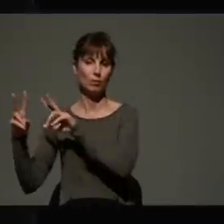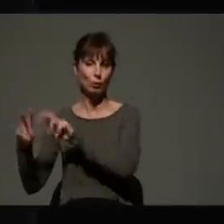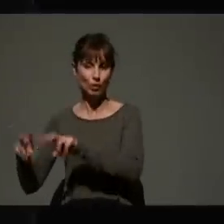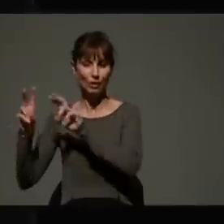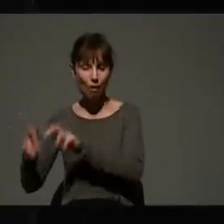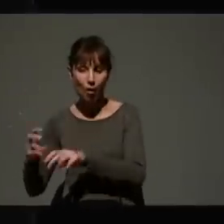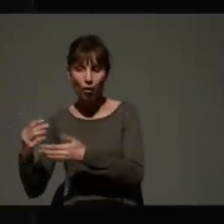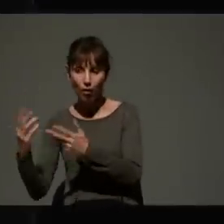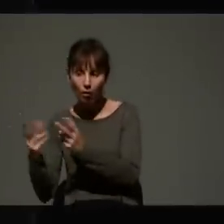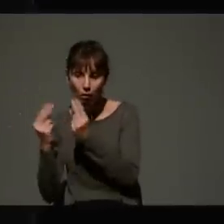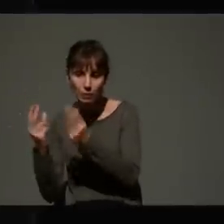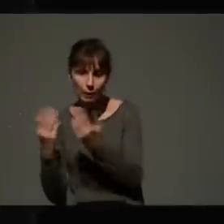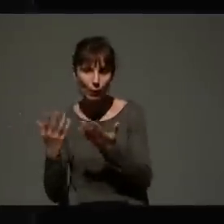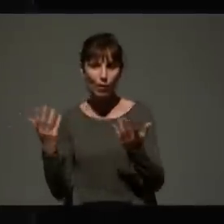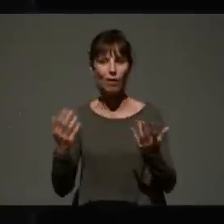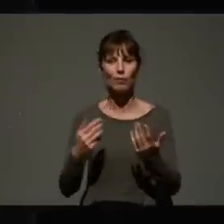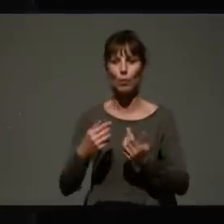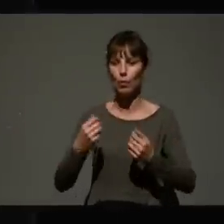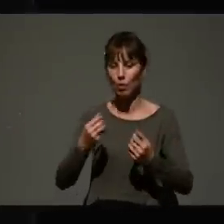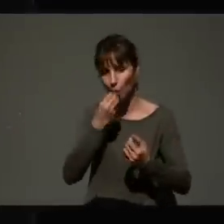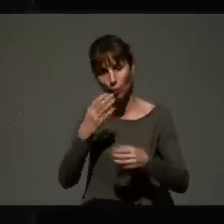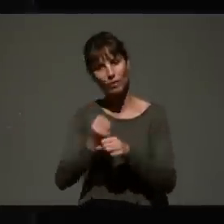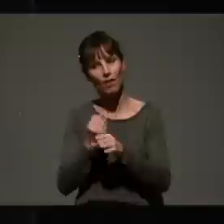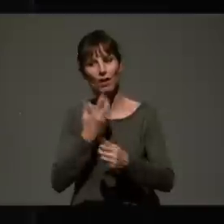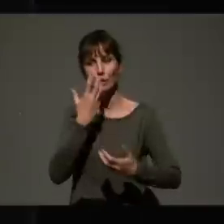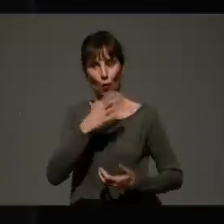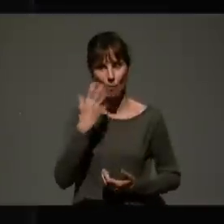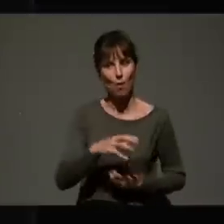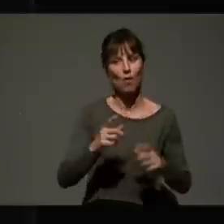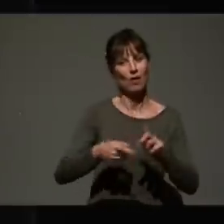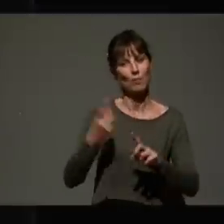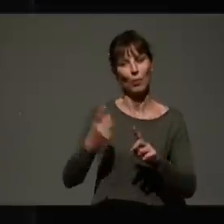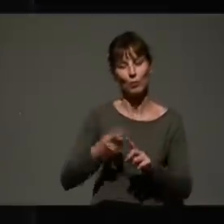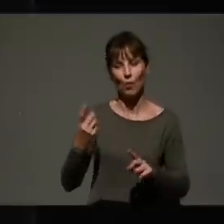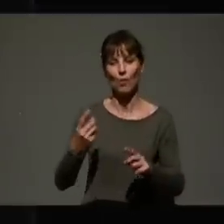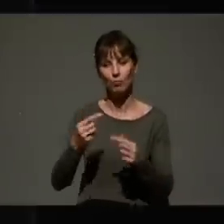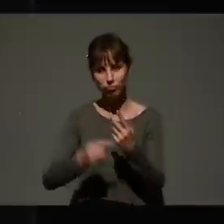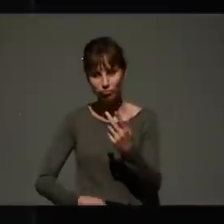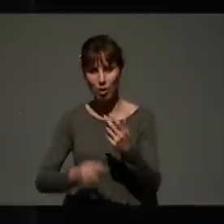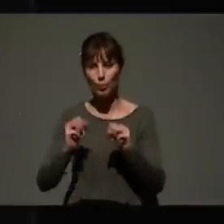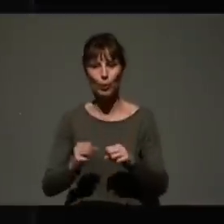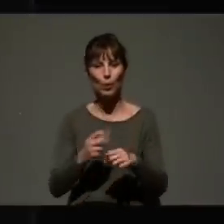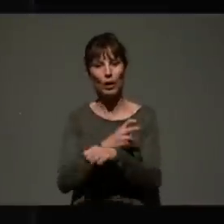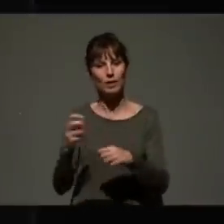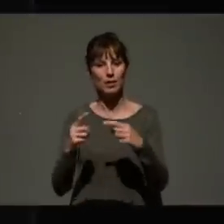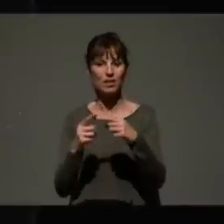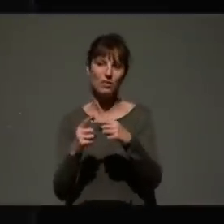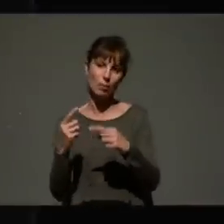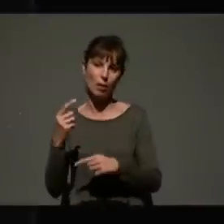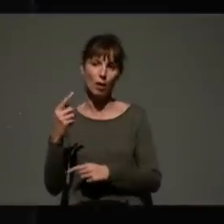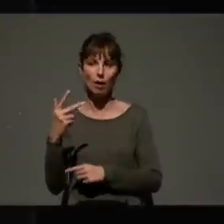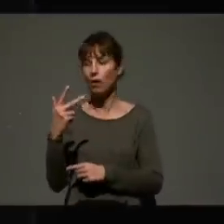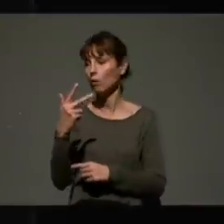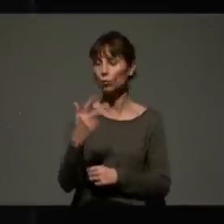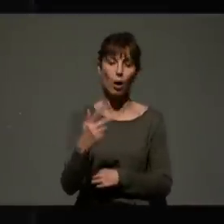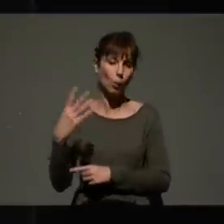programme d'échauffement, de travail dynamique, de ce qu'on appelle la pliométrie ou autre, eh bien on est capable de diviser par 3 ou par 4 le risque de rupture